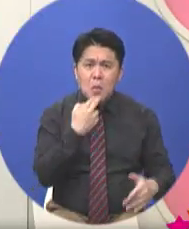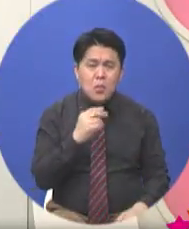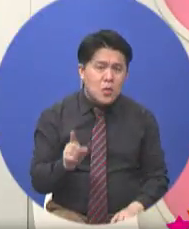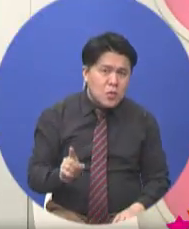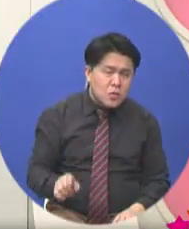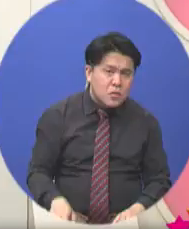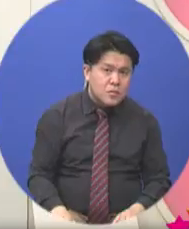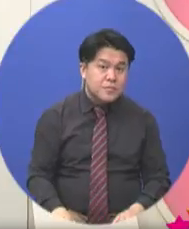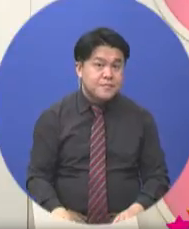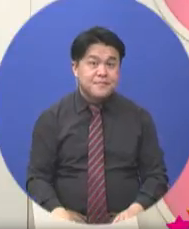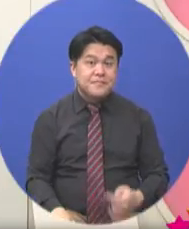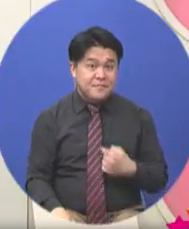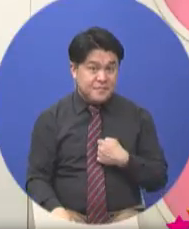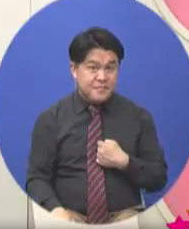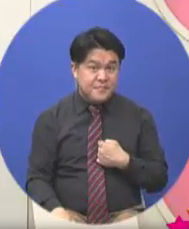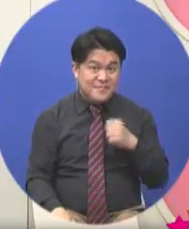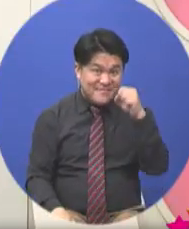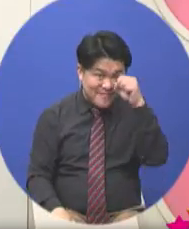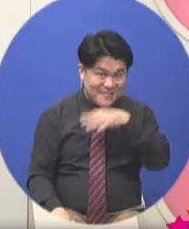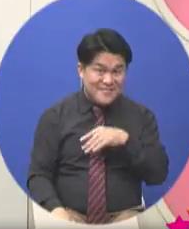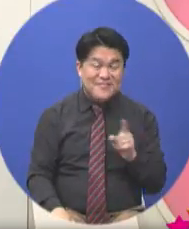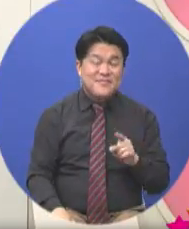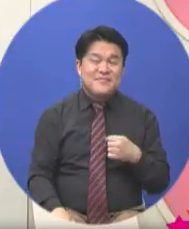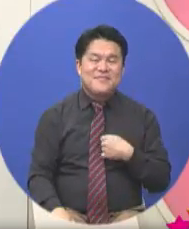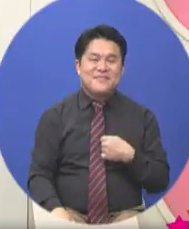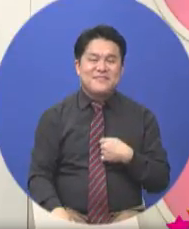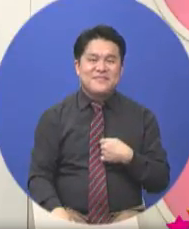없나요? 아니요. 그냥 여기